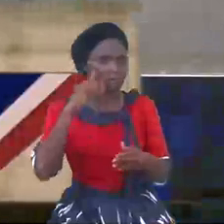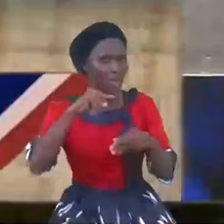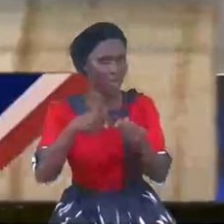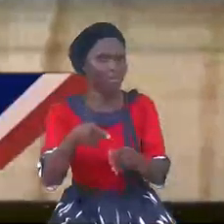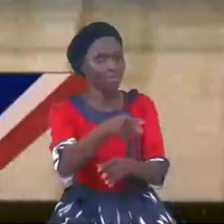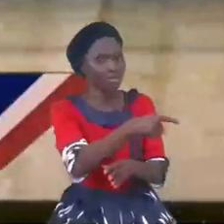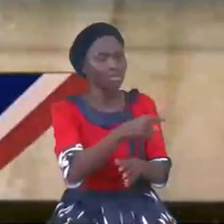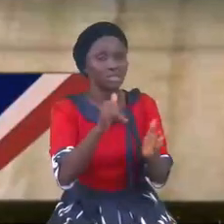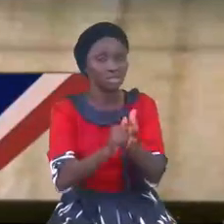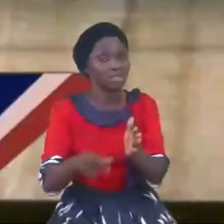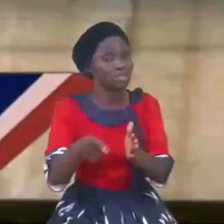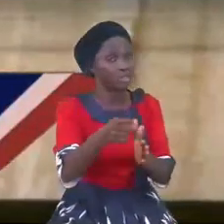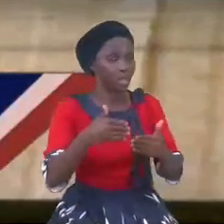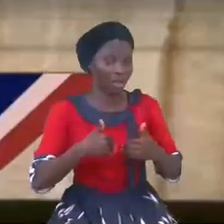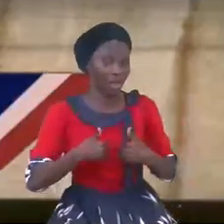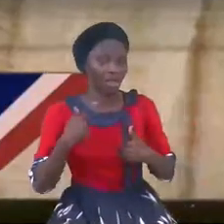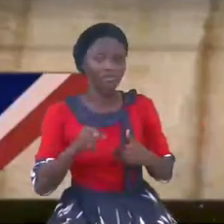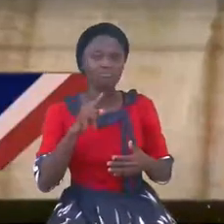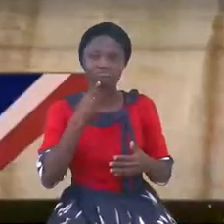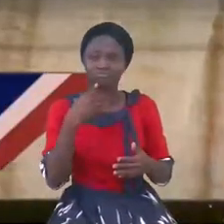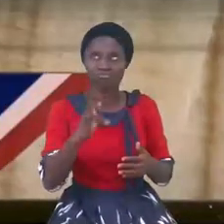Dieu, mais sans intelligence.